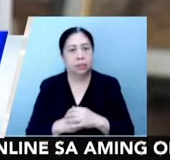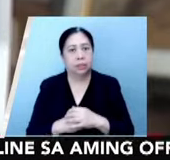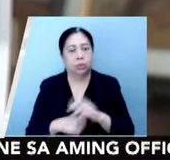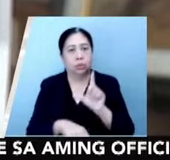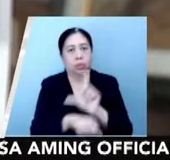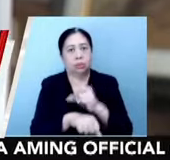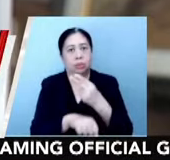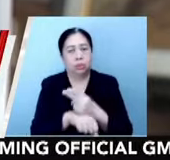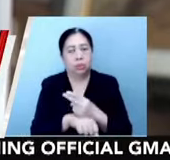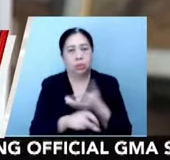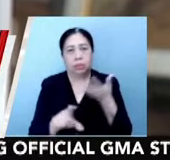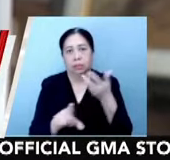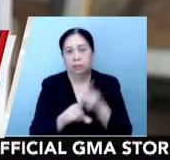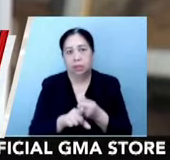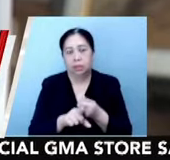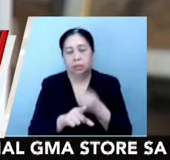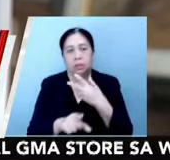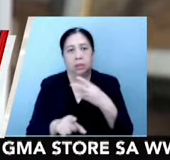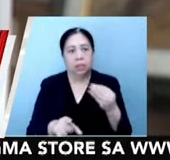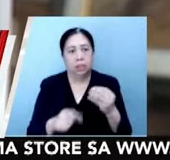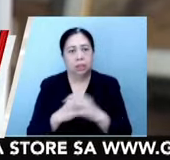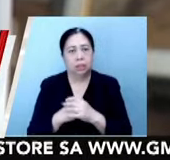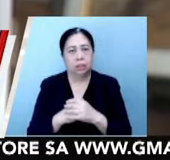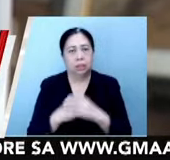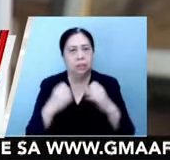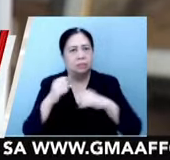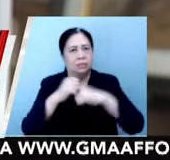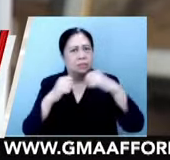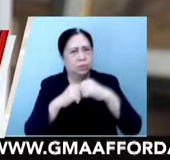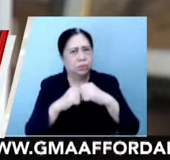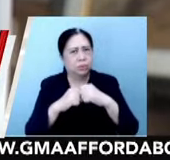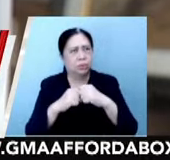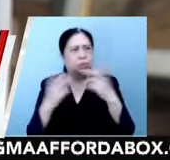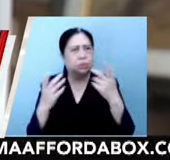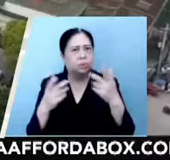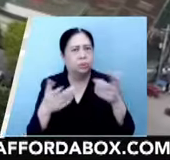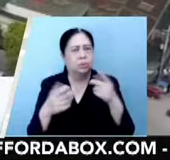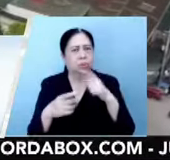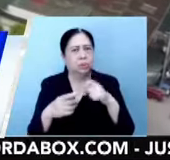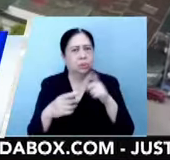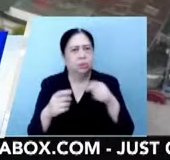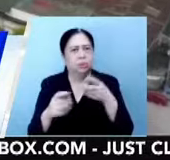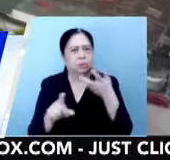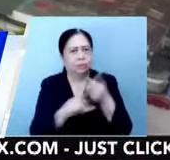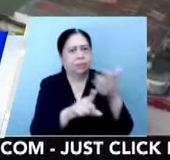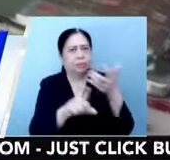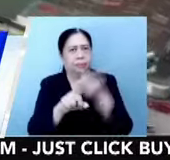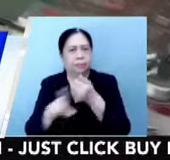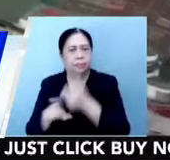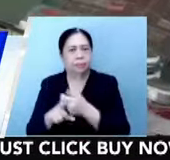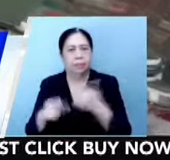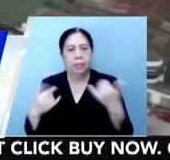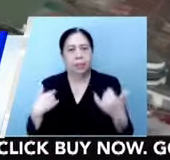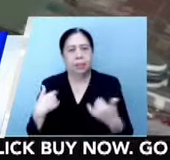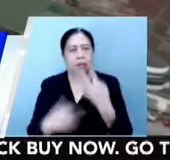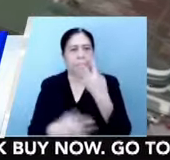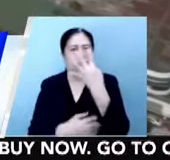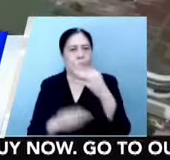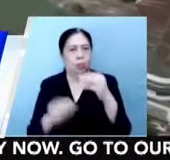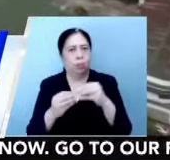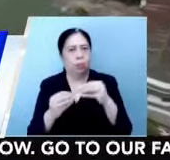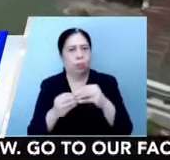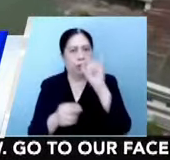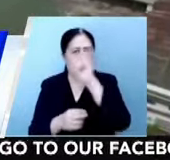apektado at may structures or vital installations na dapat din apektado. Sa ngayon, may 4 bayan sa Iloilo